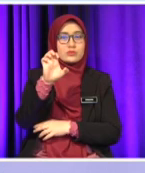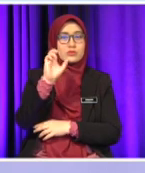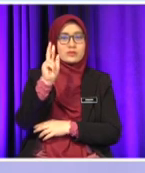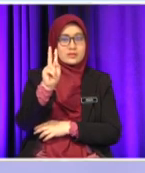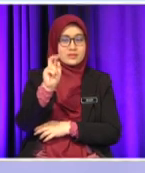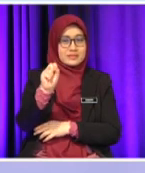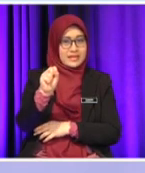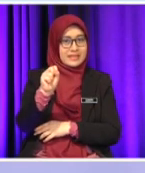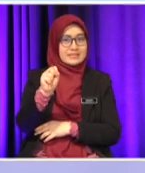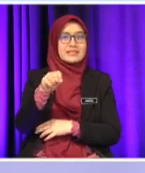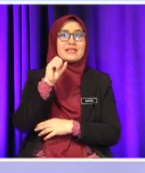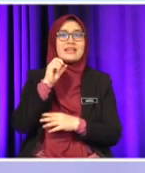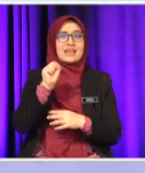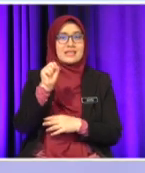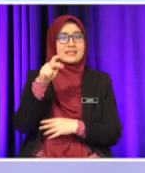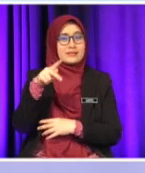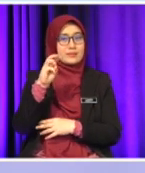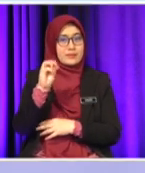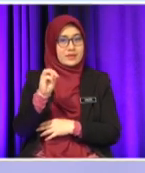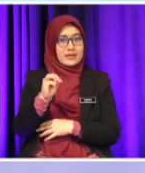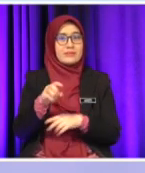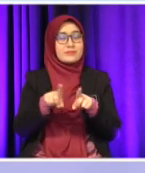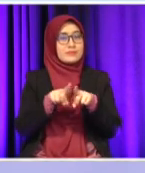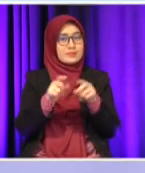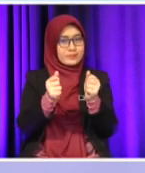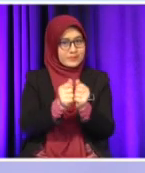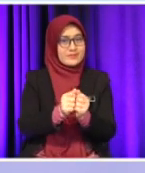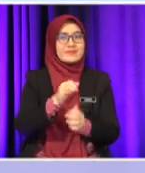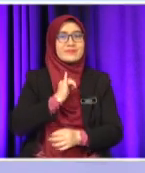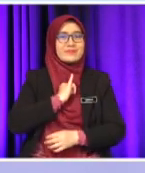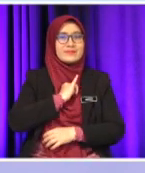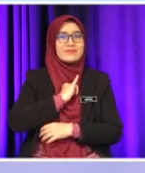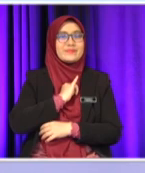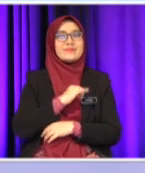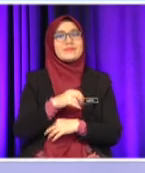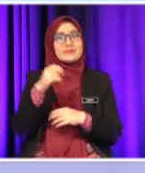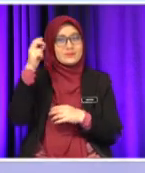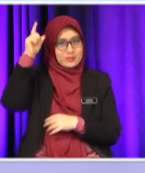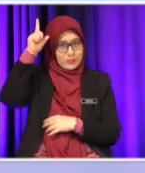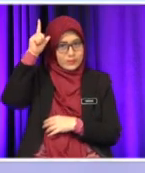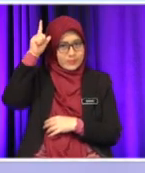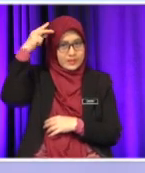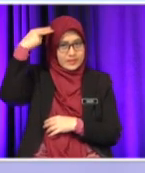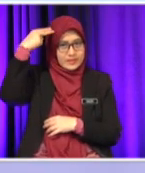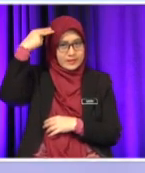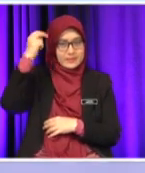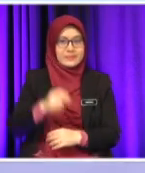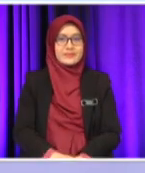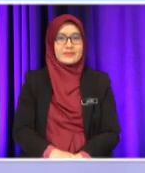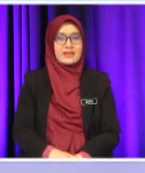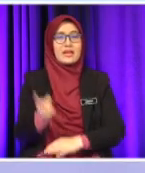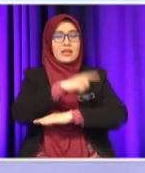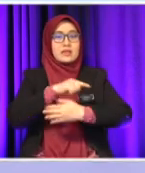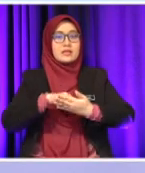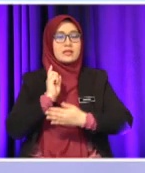bersama dengan saya Lukman Hakim Oke baik hari ini kita belajar tentang mata pelajaran Aqua